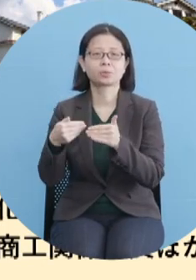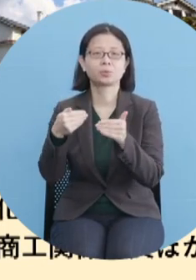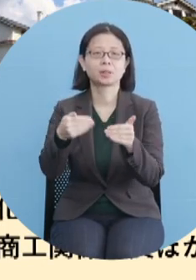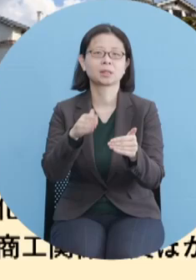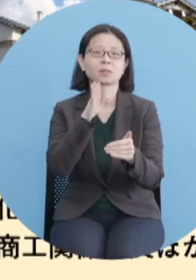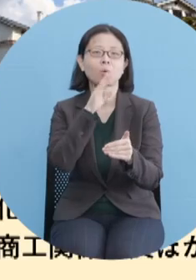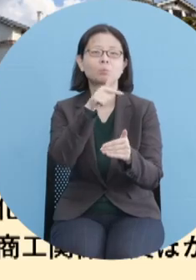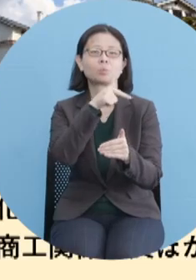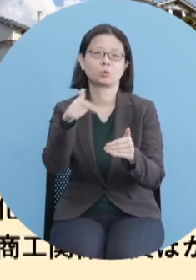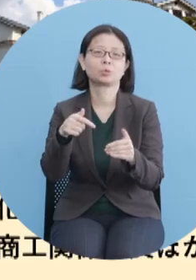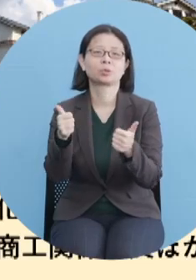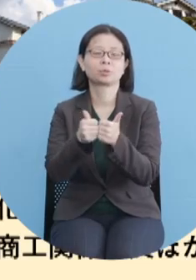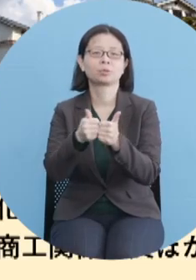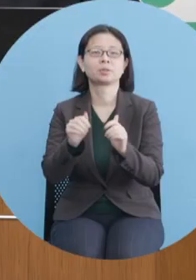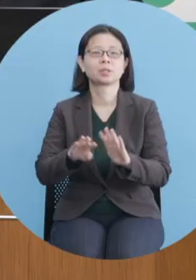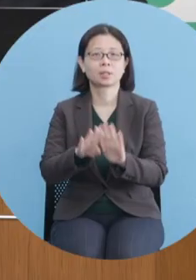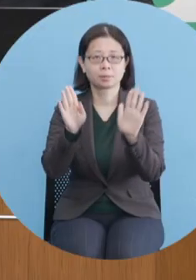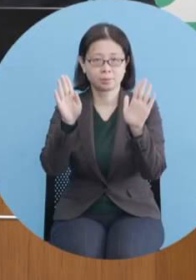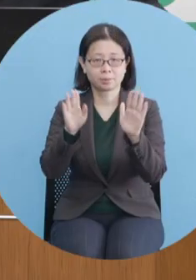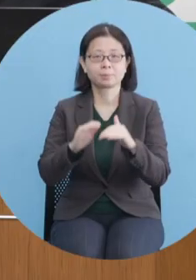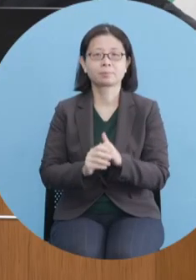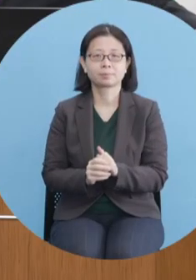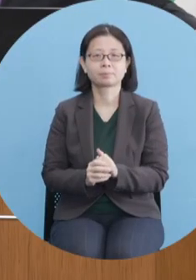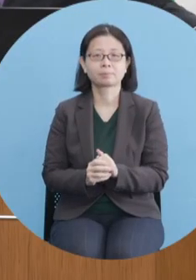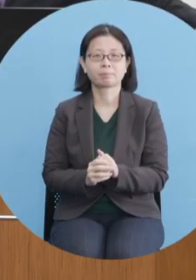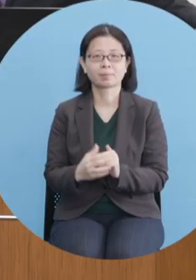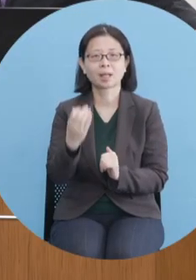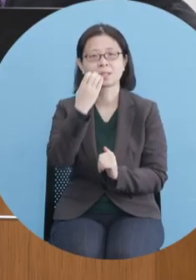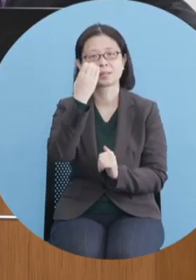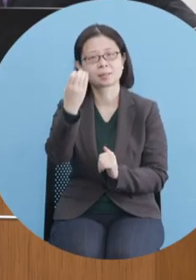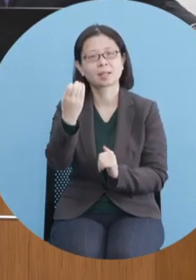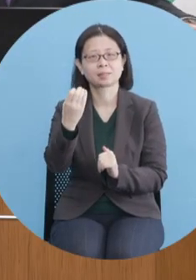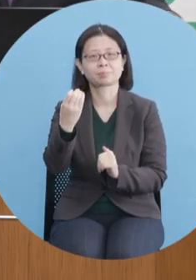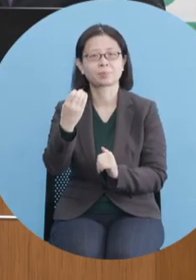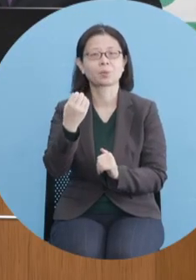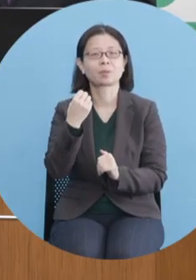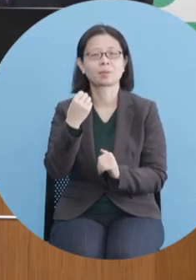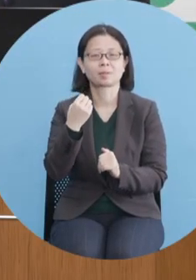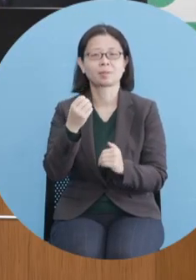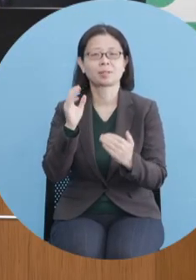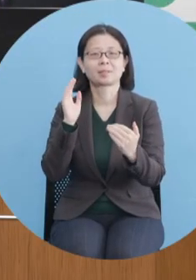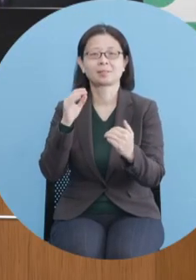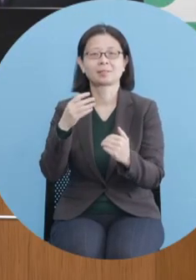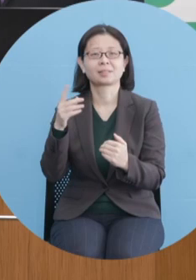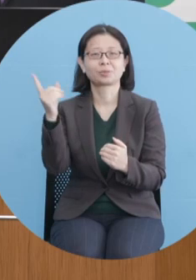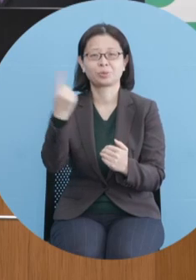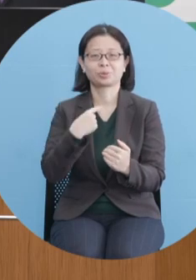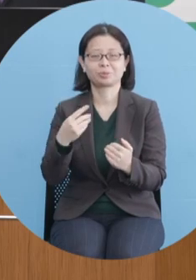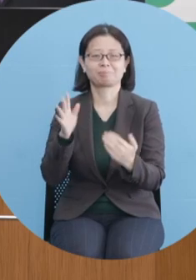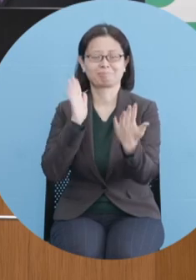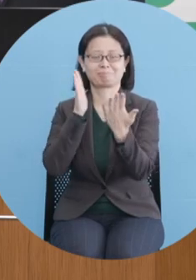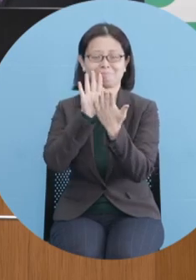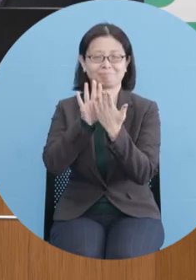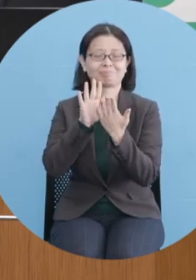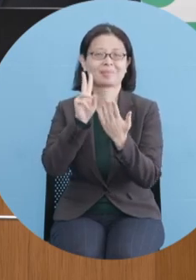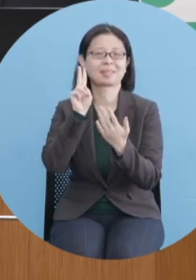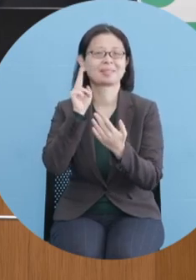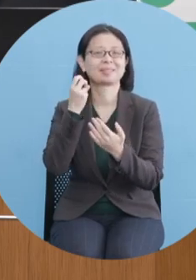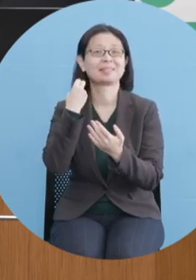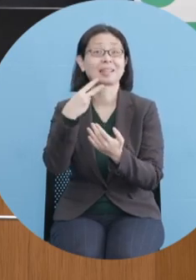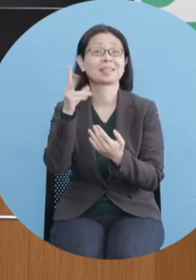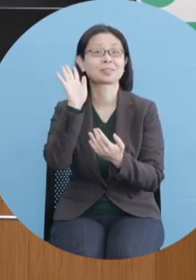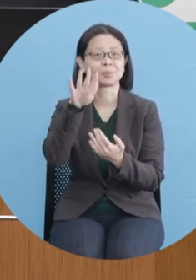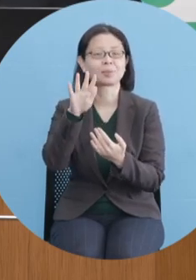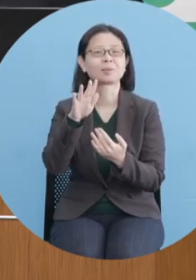たいという風に考えてございますえ新幹線会議ま2ヶ月を切りましてえさらにえスピード